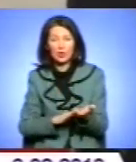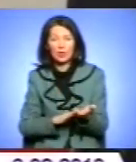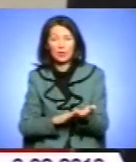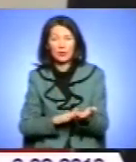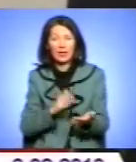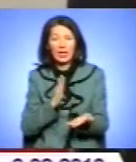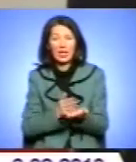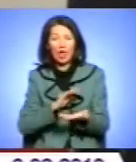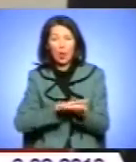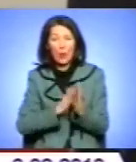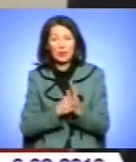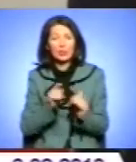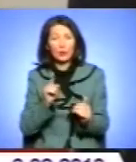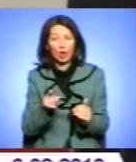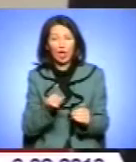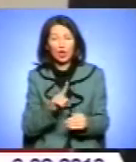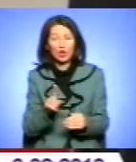продовжуватись. Є домовленість про те, що